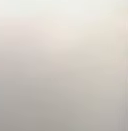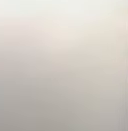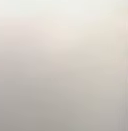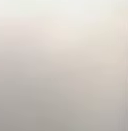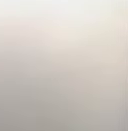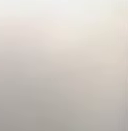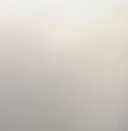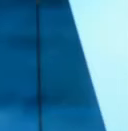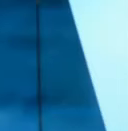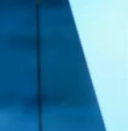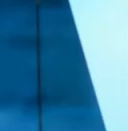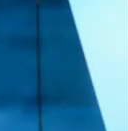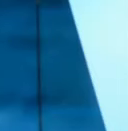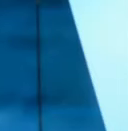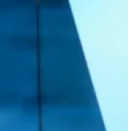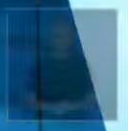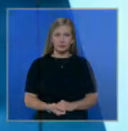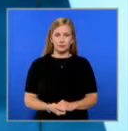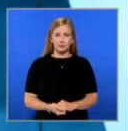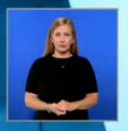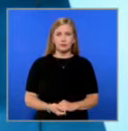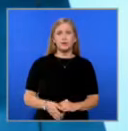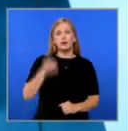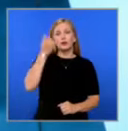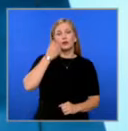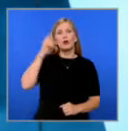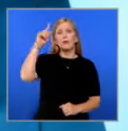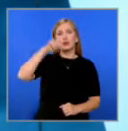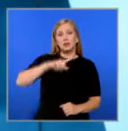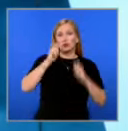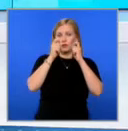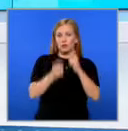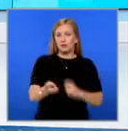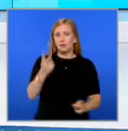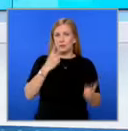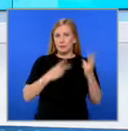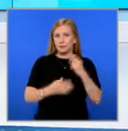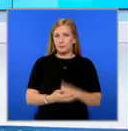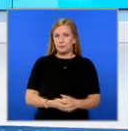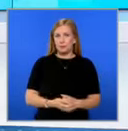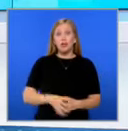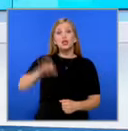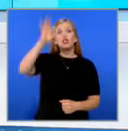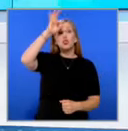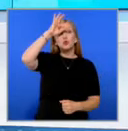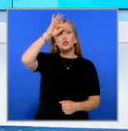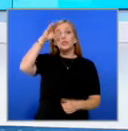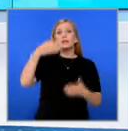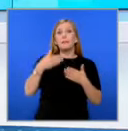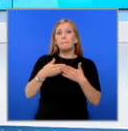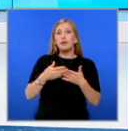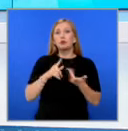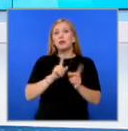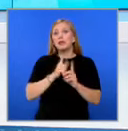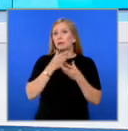тренд в света унас в 18 започва добър вечер съученици близки и